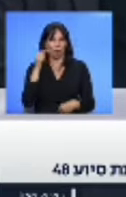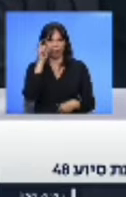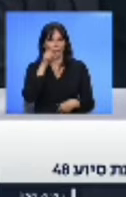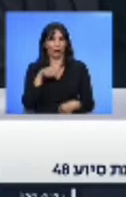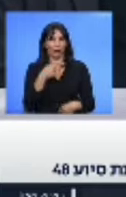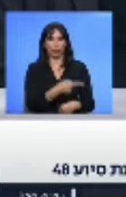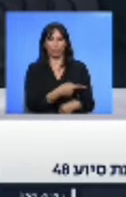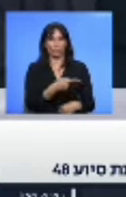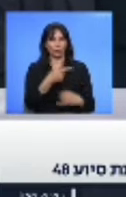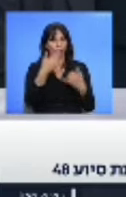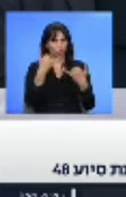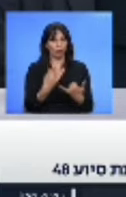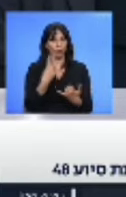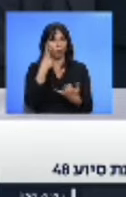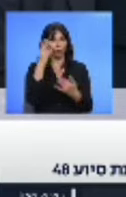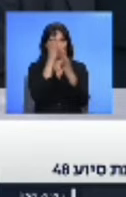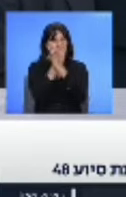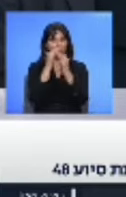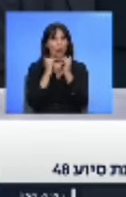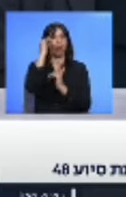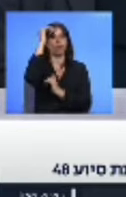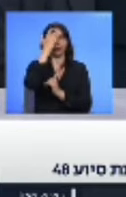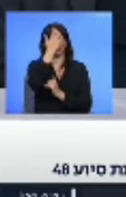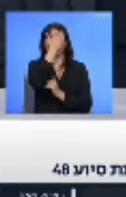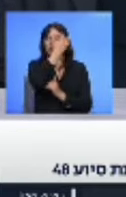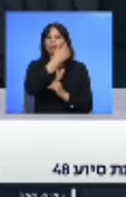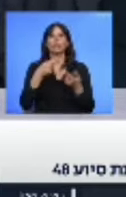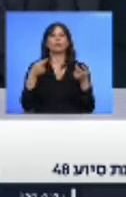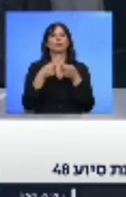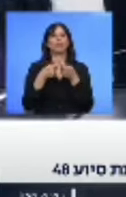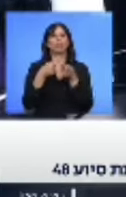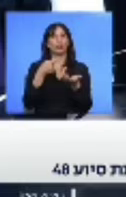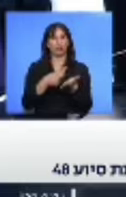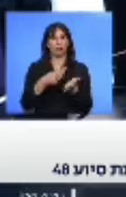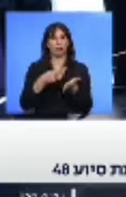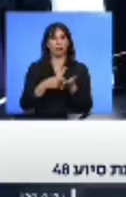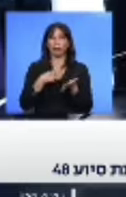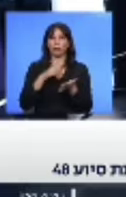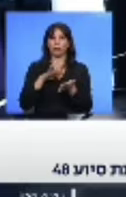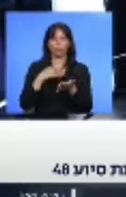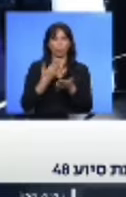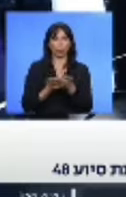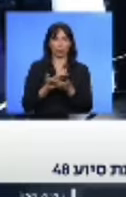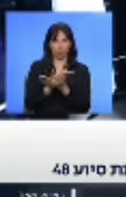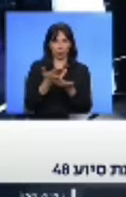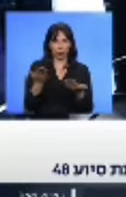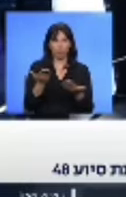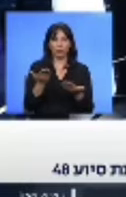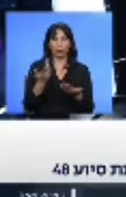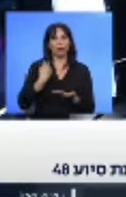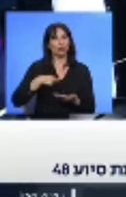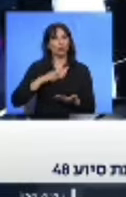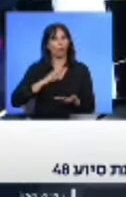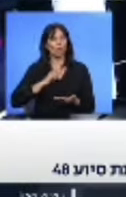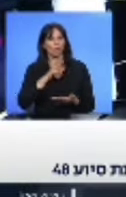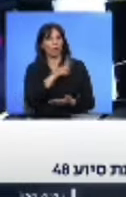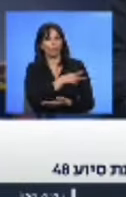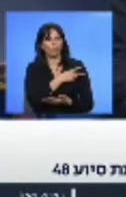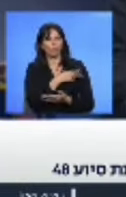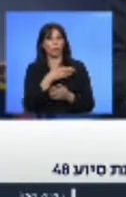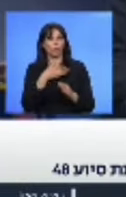הוא. זה בפירוש מחבל על. לגבי הכסף, אני ממליץ לה, אנחנו לא קטונו, לשבק, למשטרה, תלכו להסכמים הקואליציונים